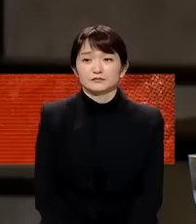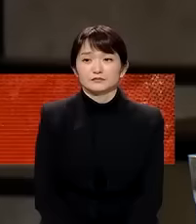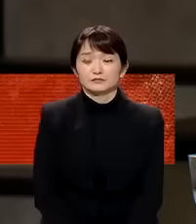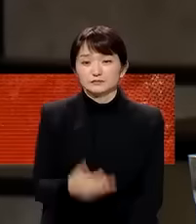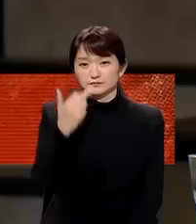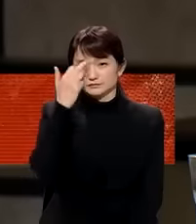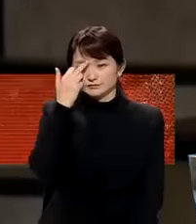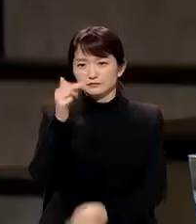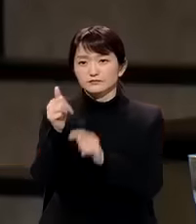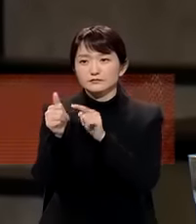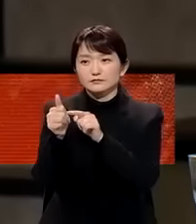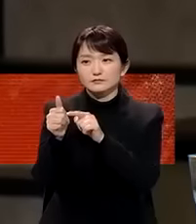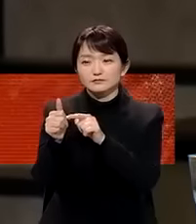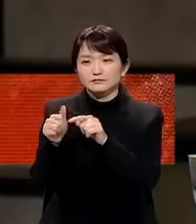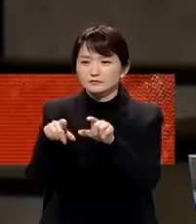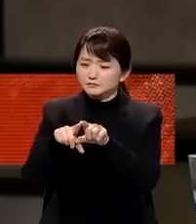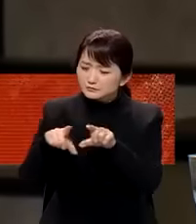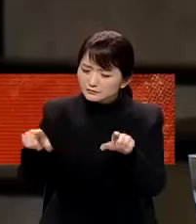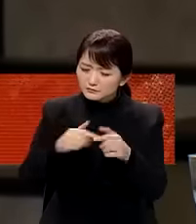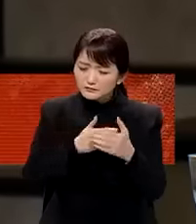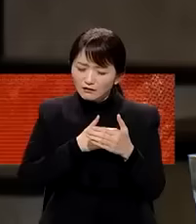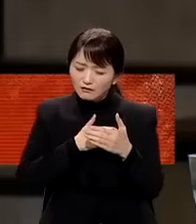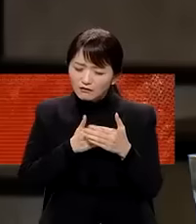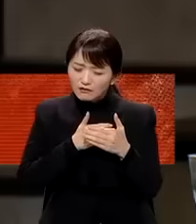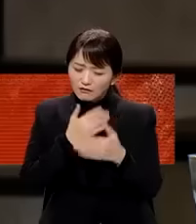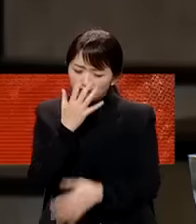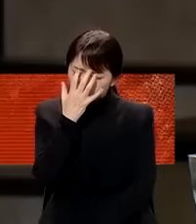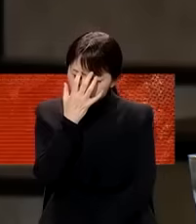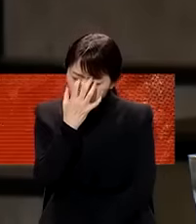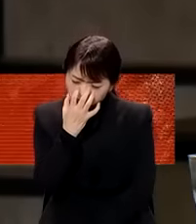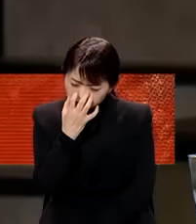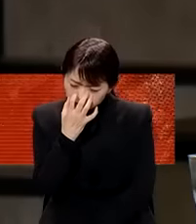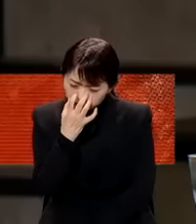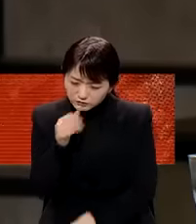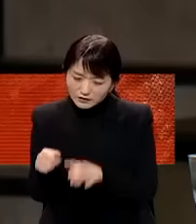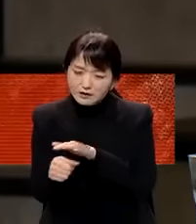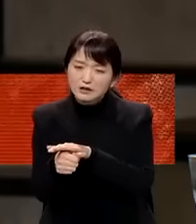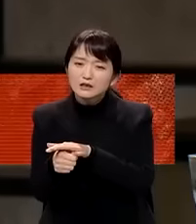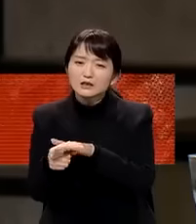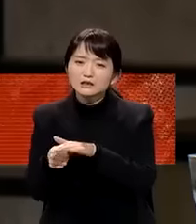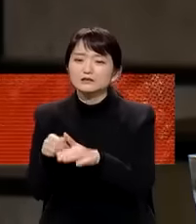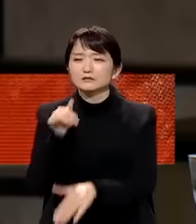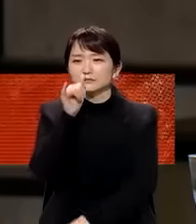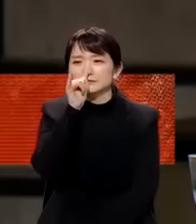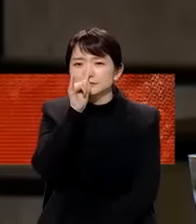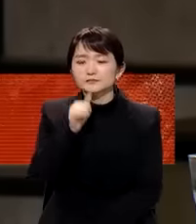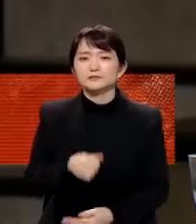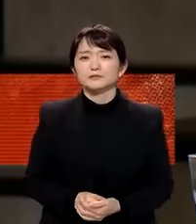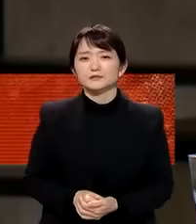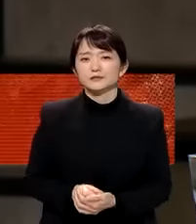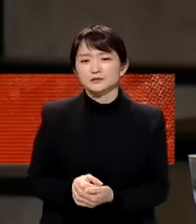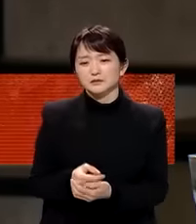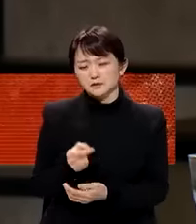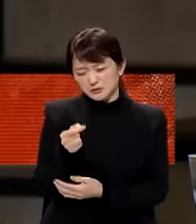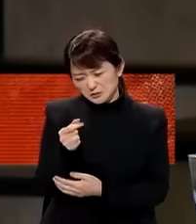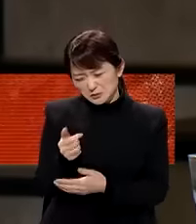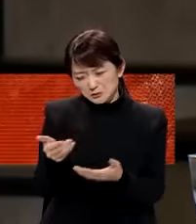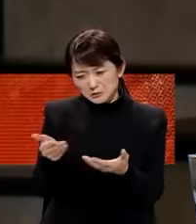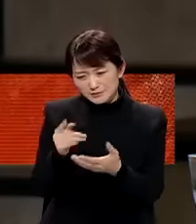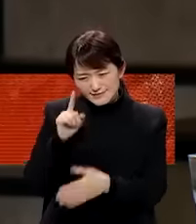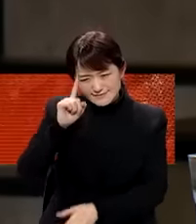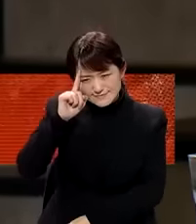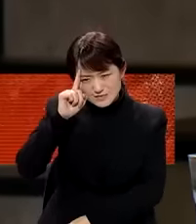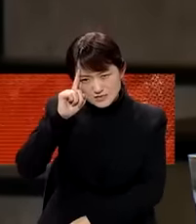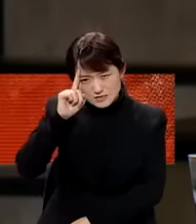체스에 대해서 평소 어 불안감 초조 우울 죄책감 열등감을 품고 있었고 사소한 스트레스에도 과도하게